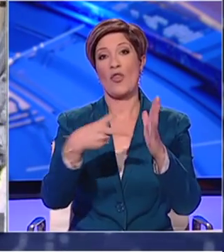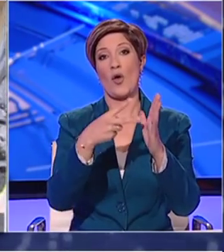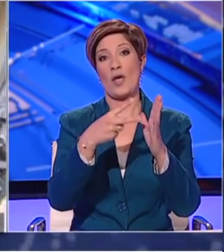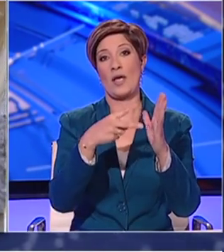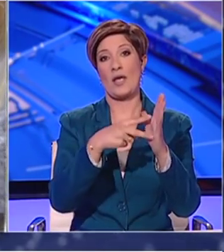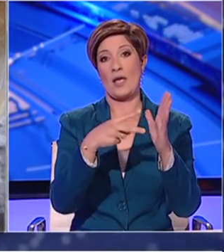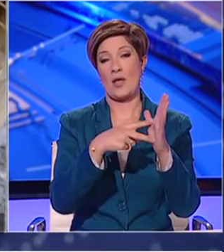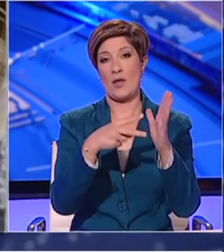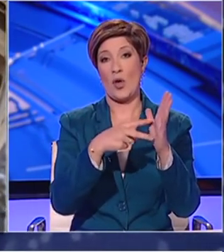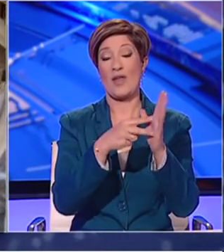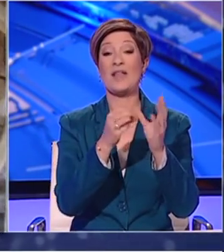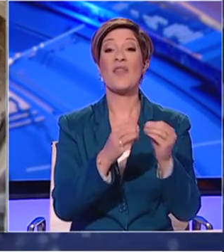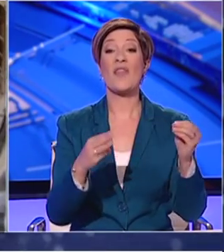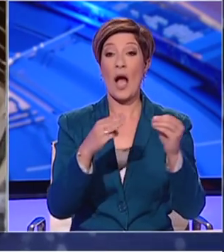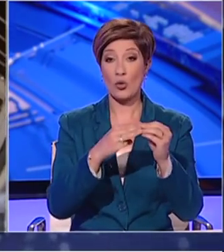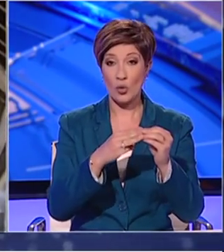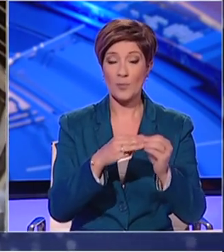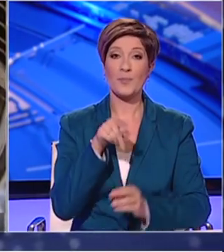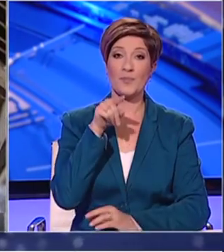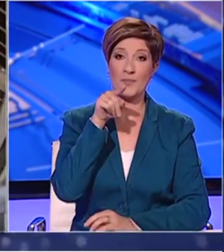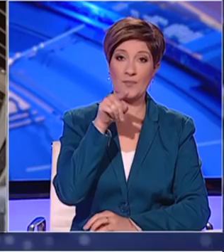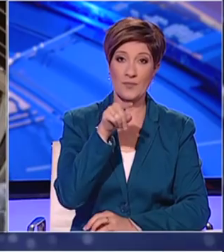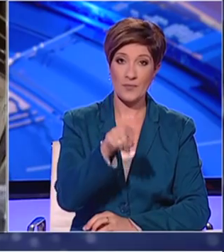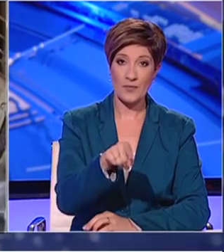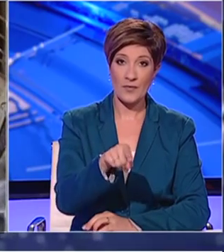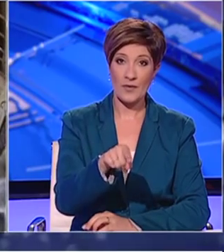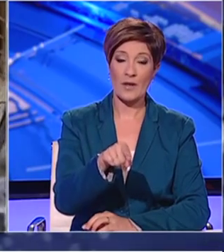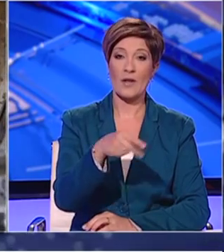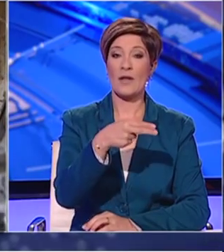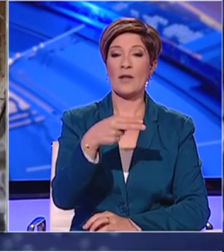2008, σχεδόν ένα χρόνο, Γιάννη. Όσον αφορά τώρα